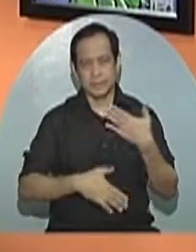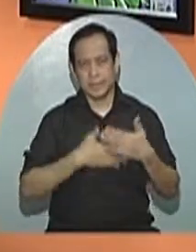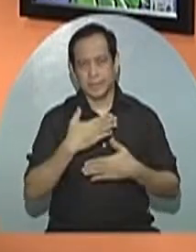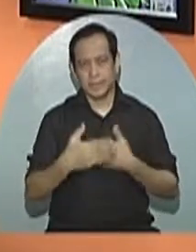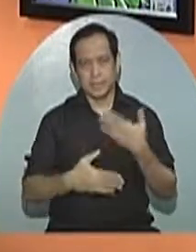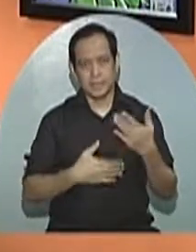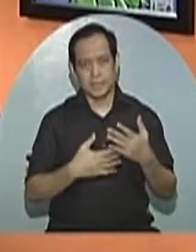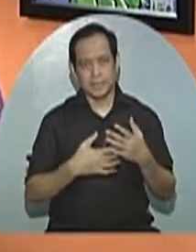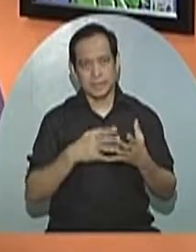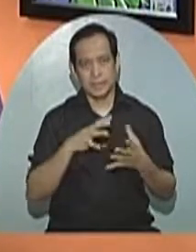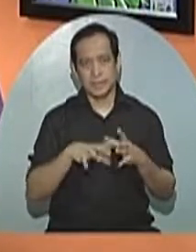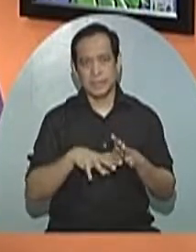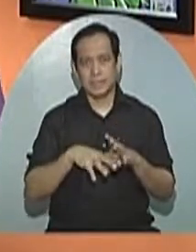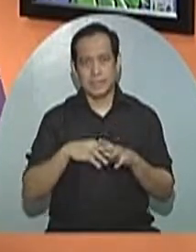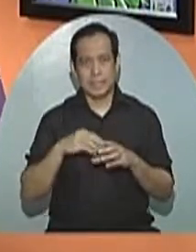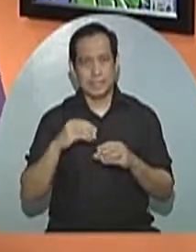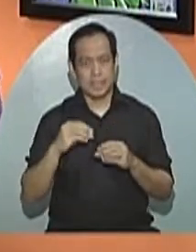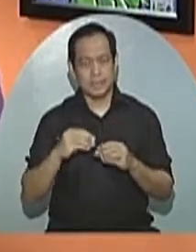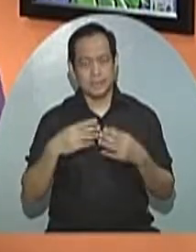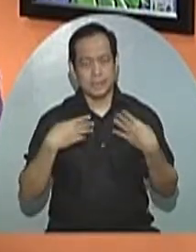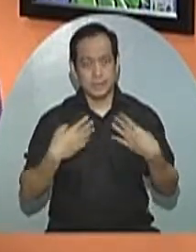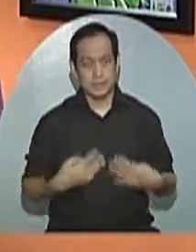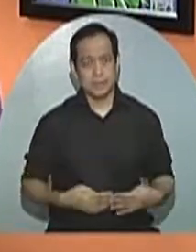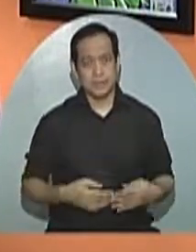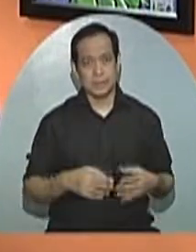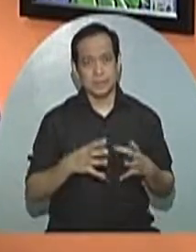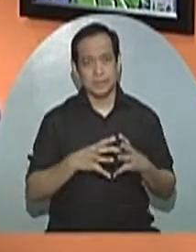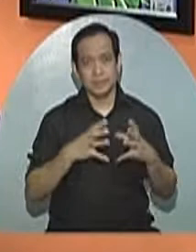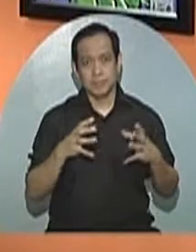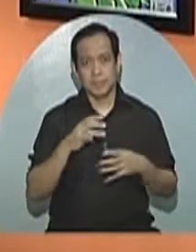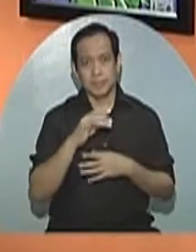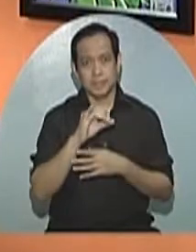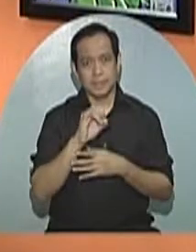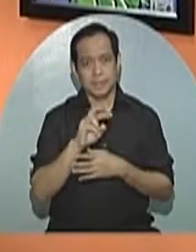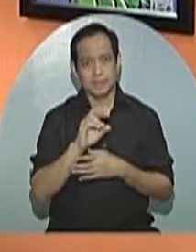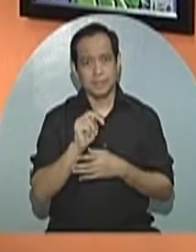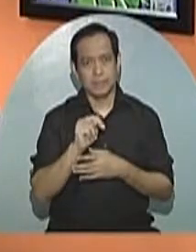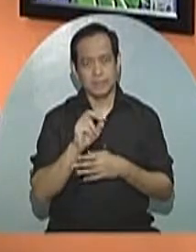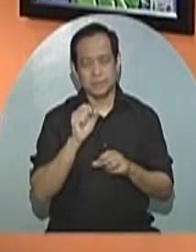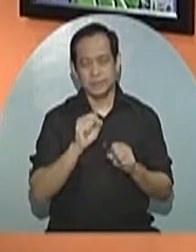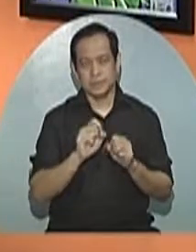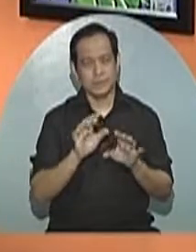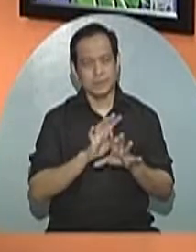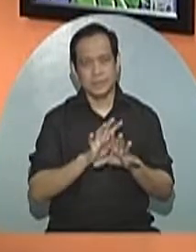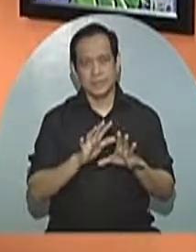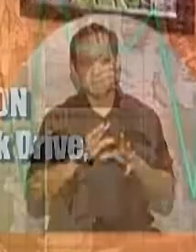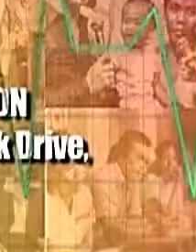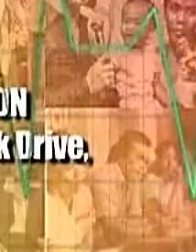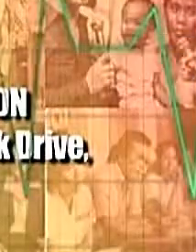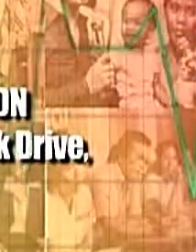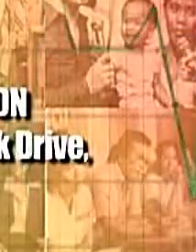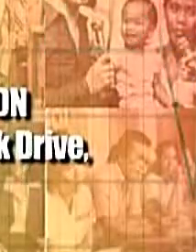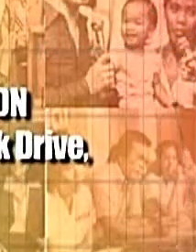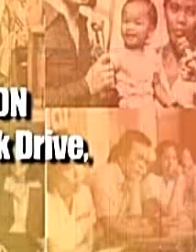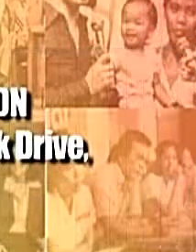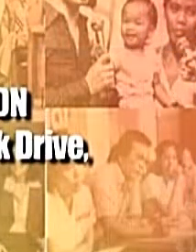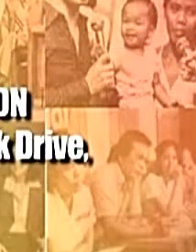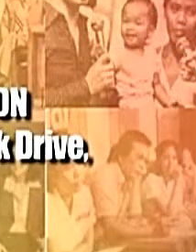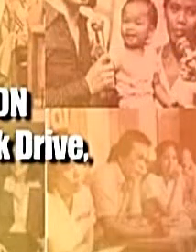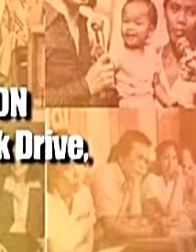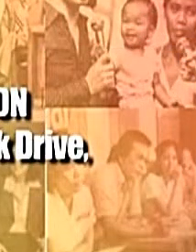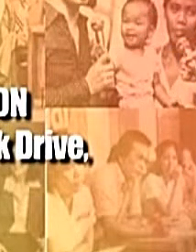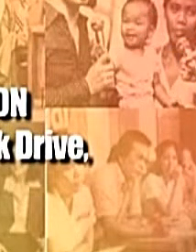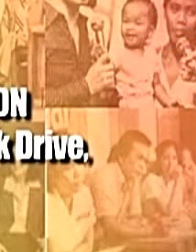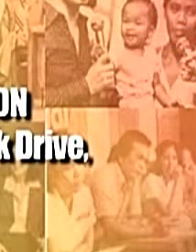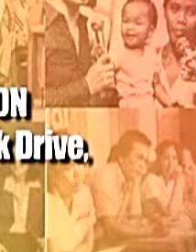ito. Aalisin sa kanyang katawan yung sobrang iron. Ito'y para hindi pagbulan ng pagkalason. Ang Kapwa Kumalko